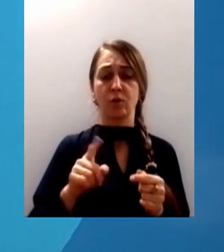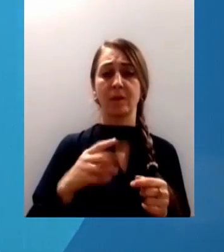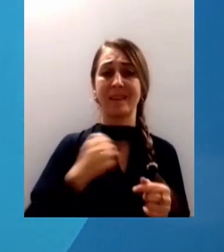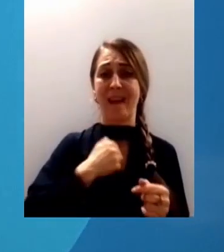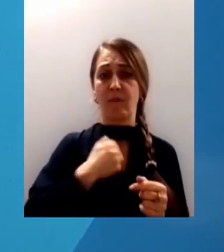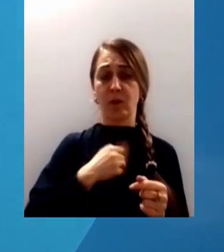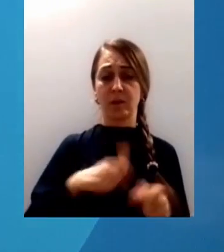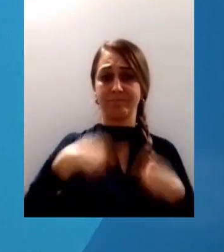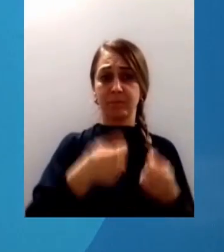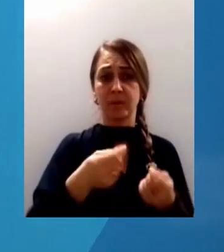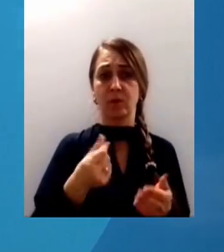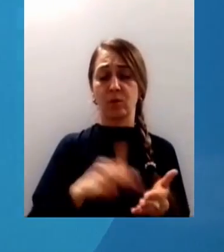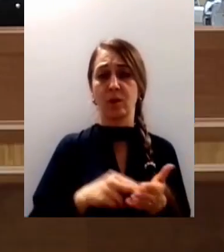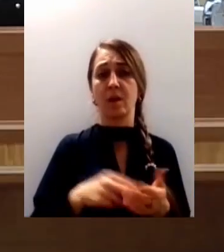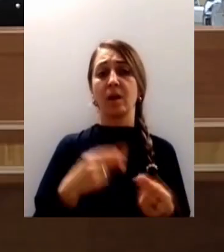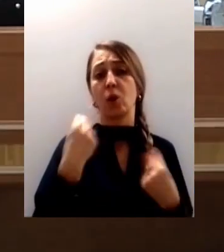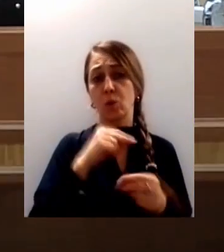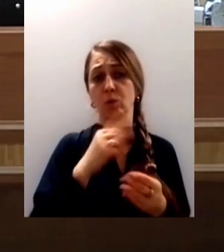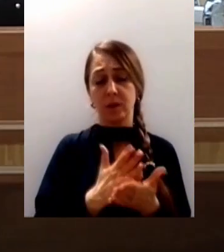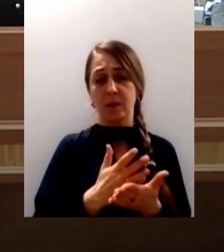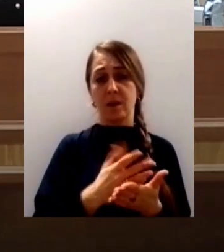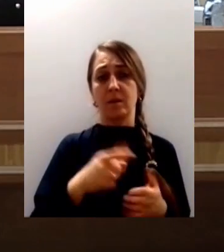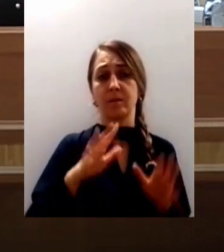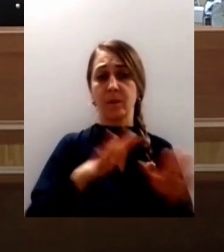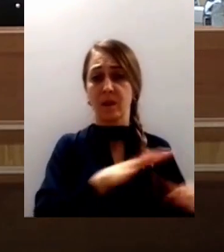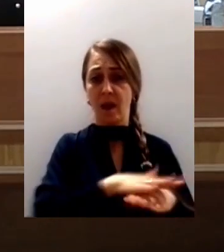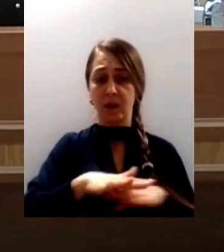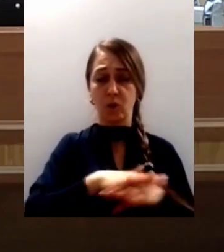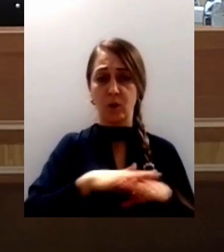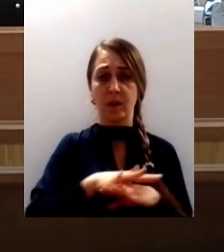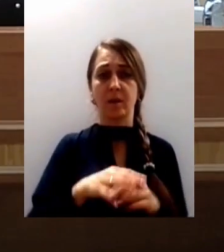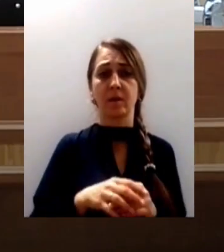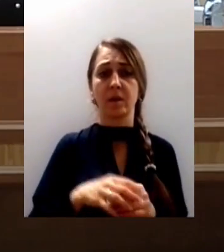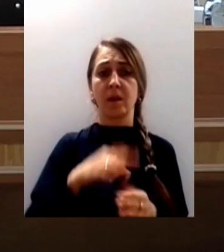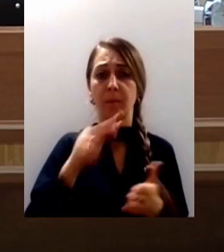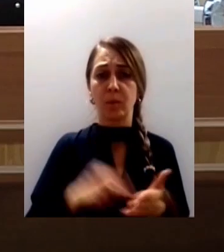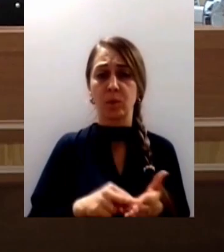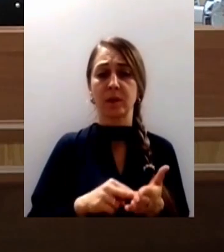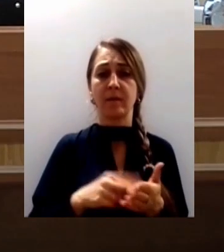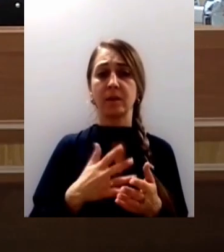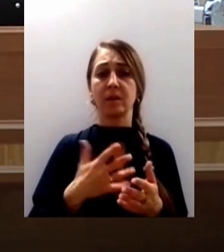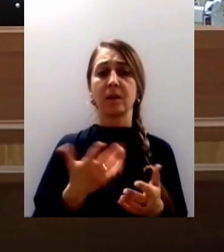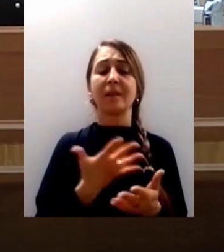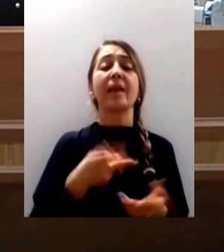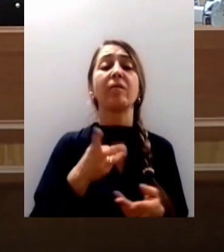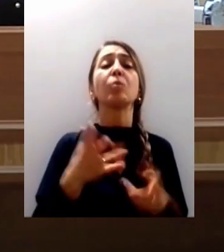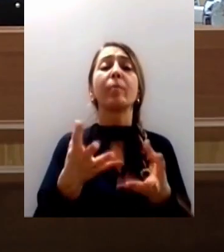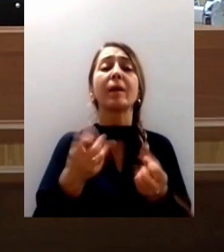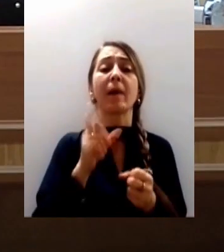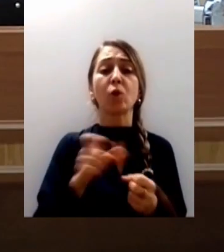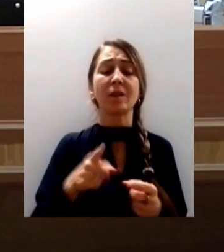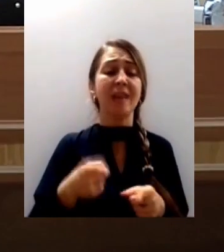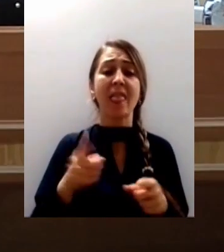місті є більш придатні для цього території. Де вони поставили свій транспорт? Де вони будуть людей приймати? Це неможливо в тому місцевості, яке ми